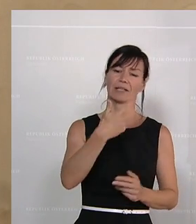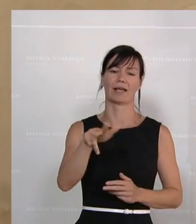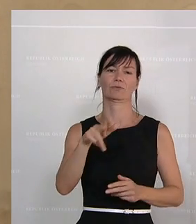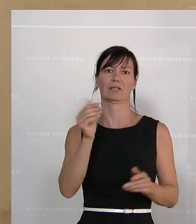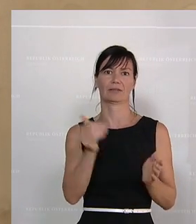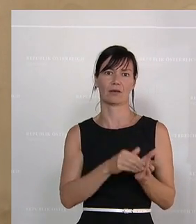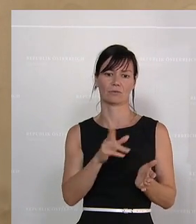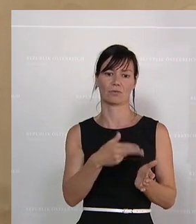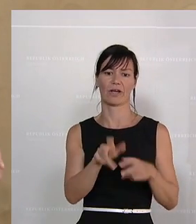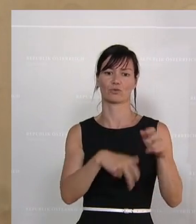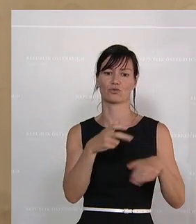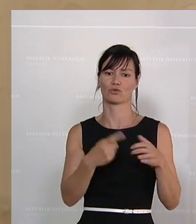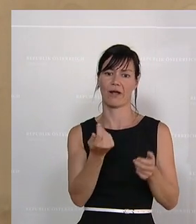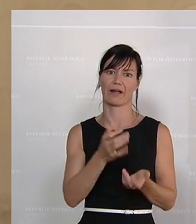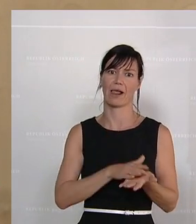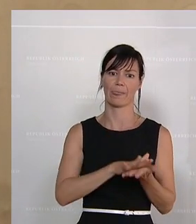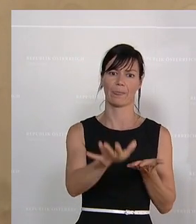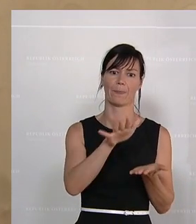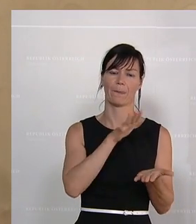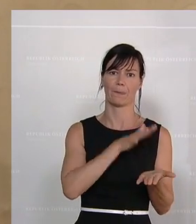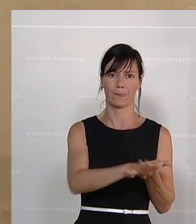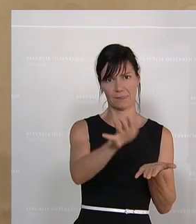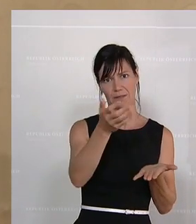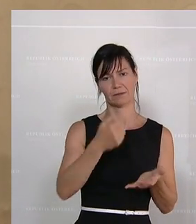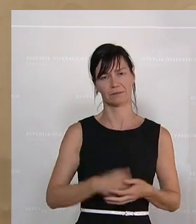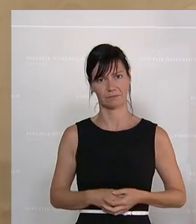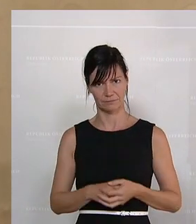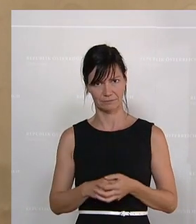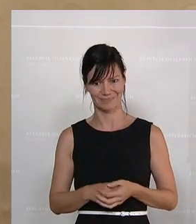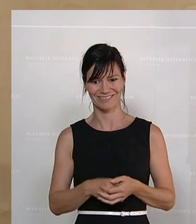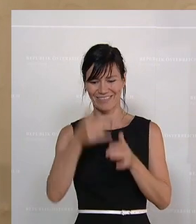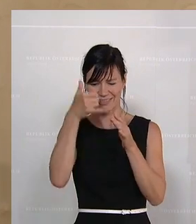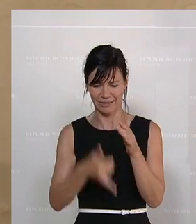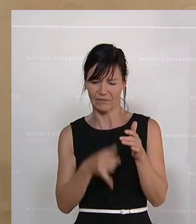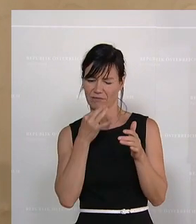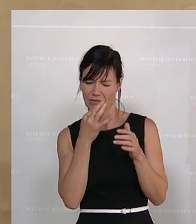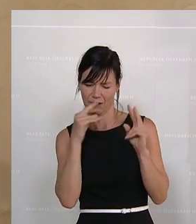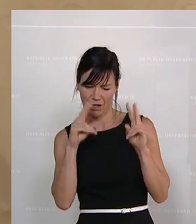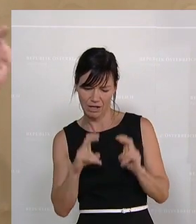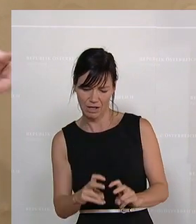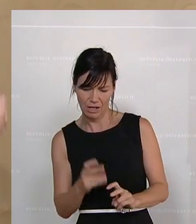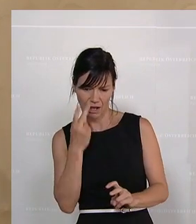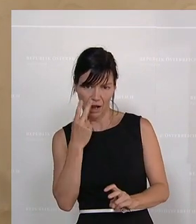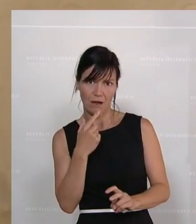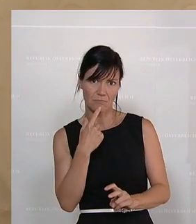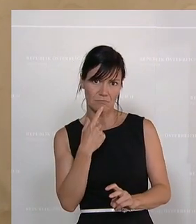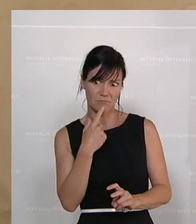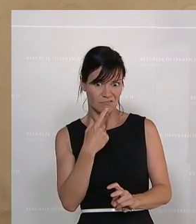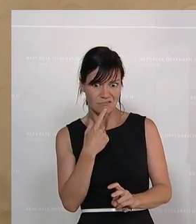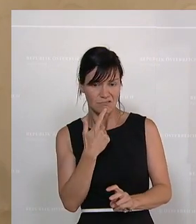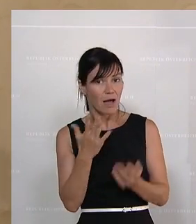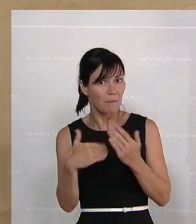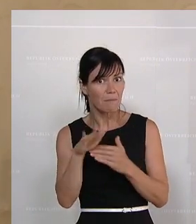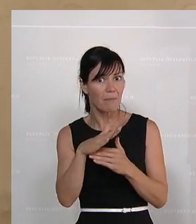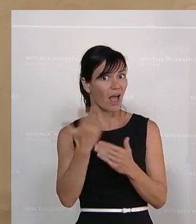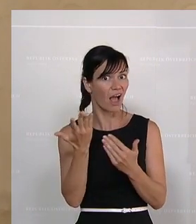genommen worden und wenn man dann sich das näher ansieht und weiter sucht und weiter sucht dann findet man einfach nicht mehr sehr geehrte damen